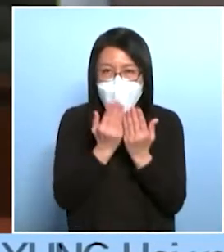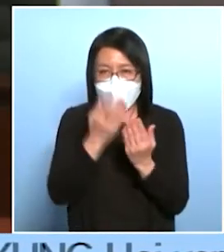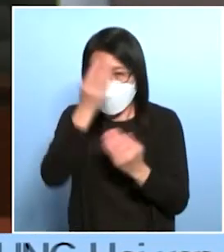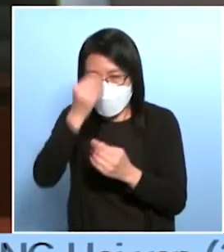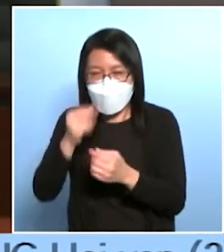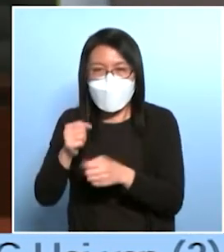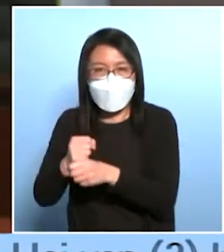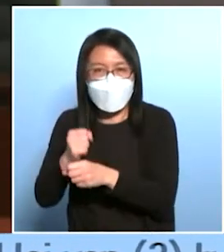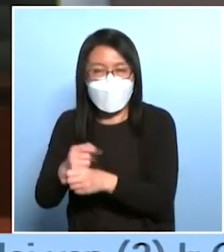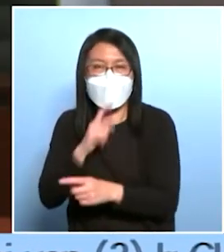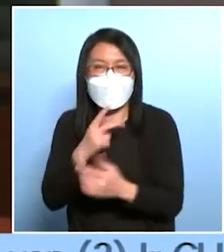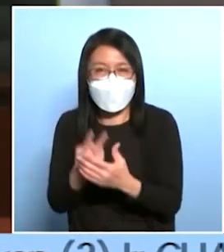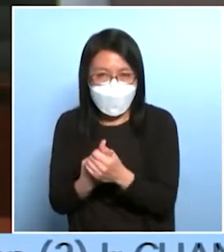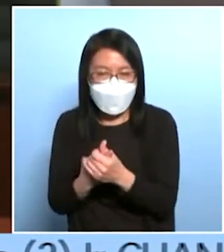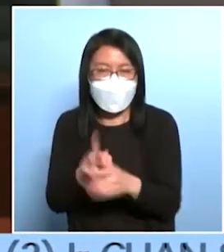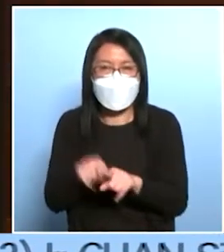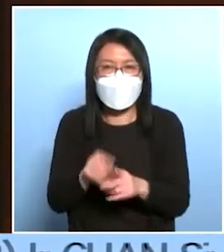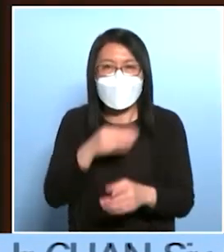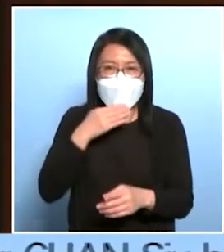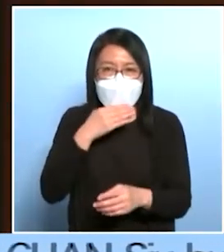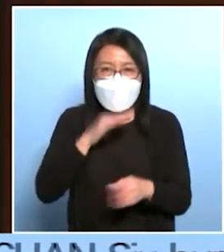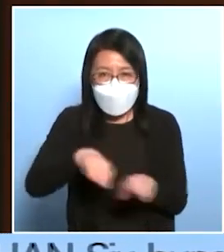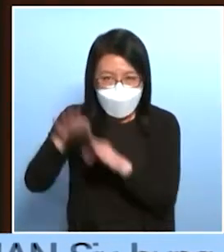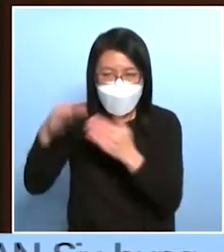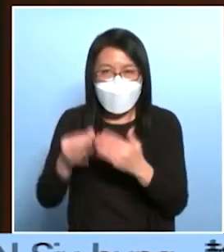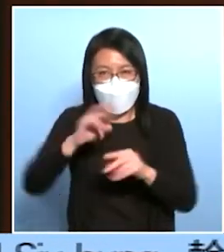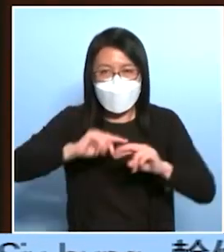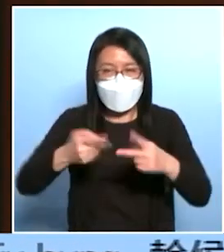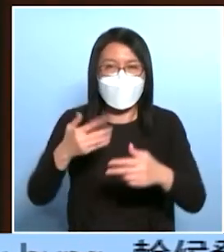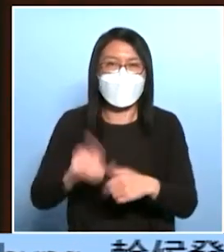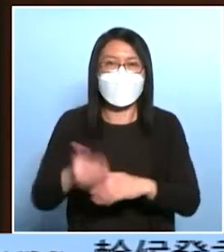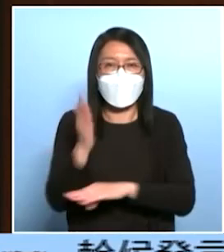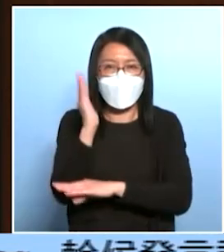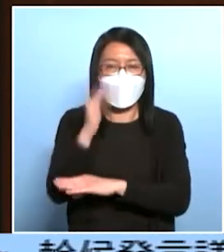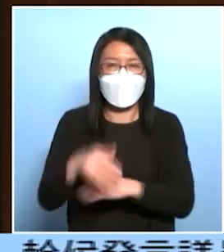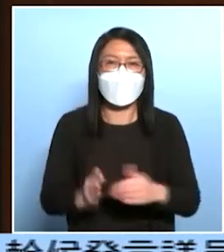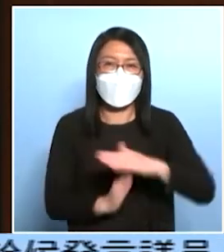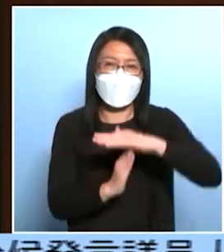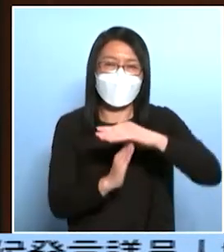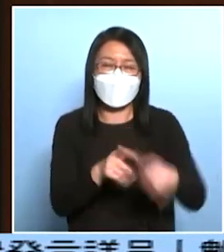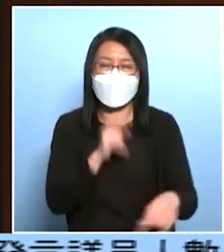俾年輕人咧可以揾到多元升學嘅發展出路。本人謹此 發言，江玉歡議員。